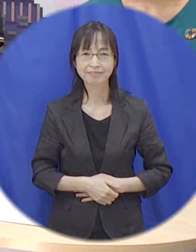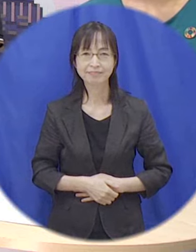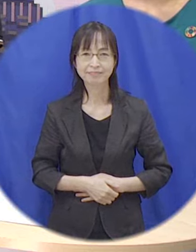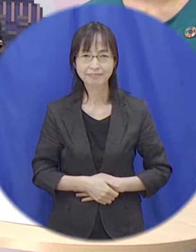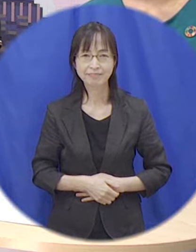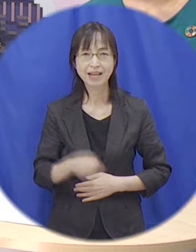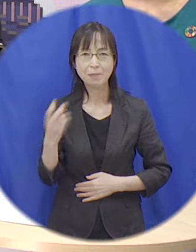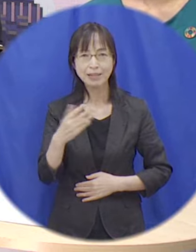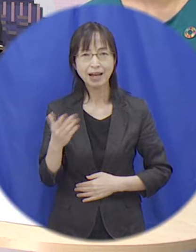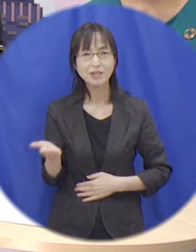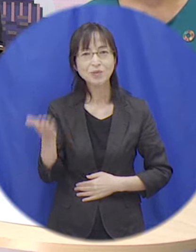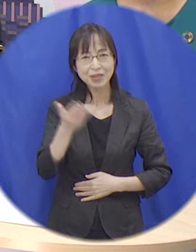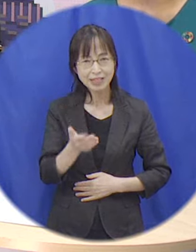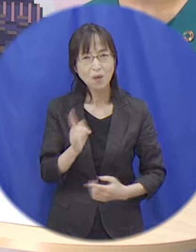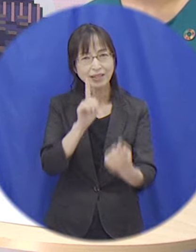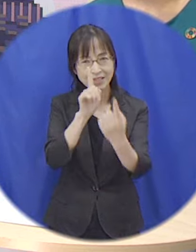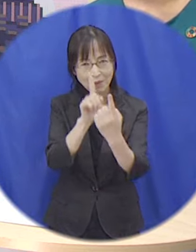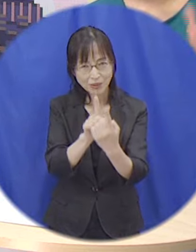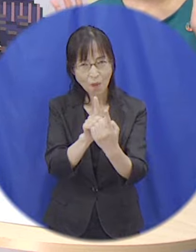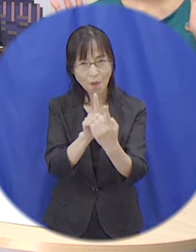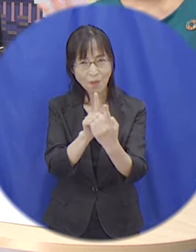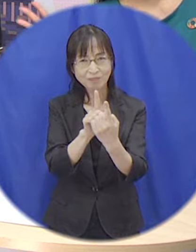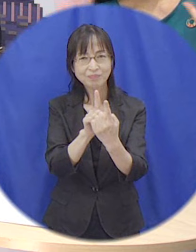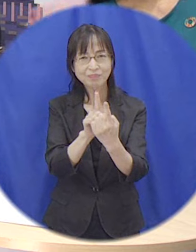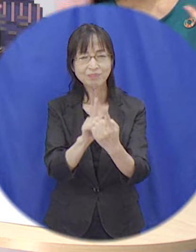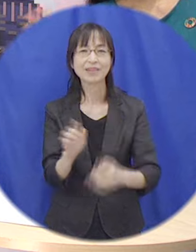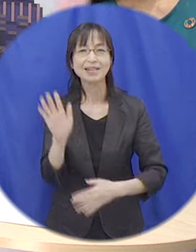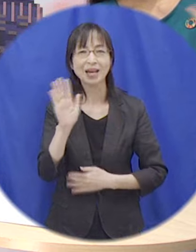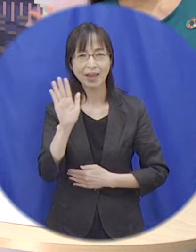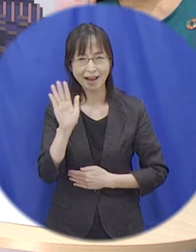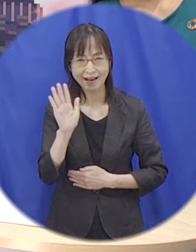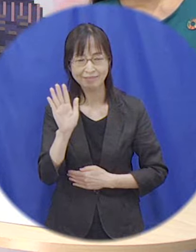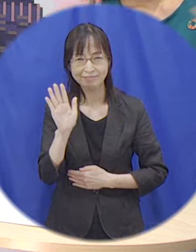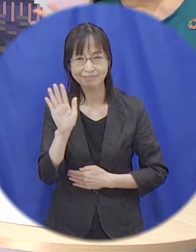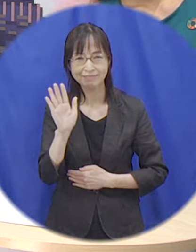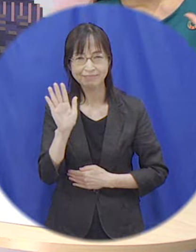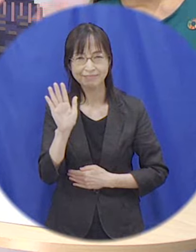ではまた次回お会いいたしましょう。さようなら。